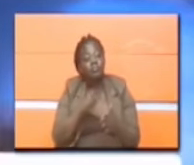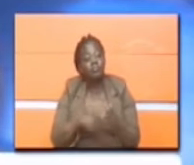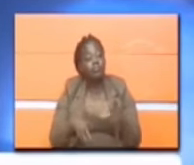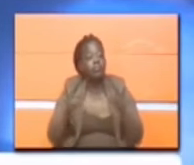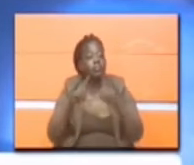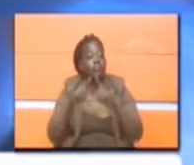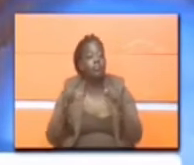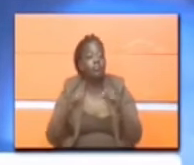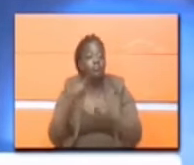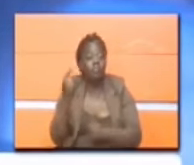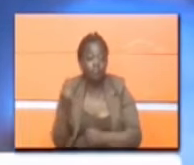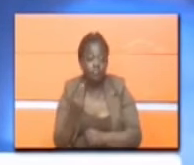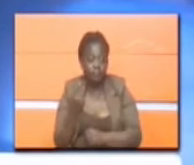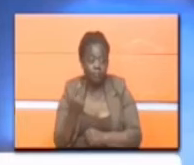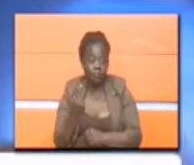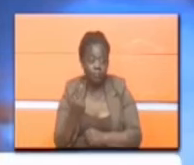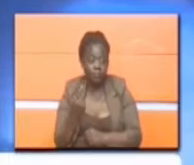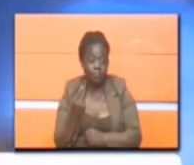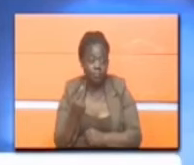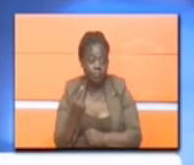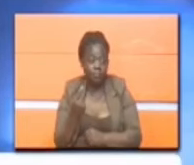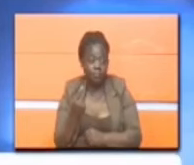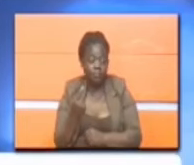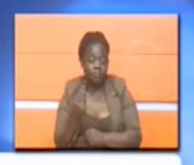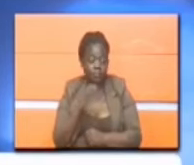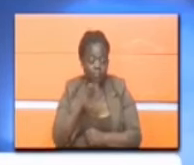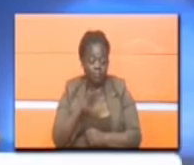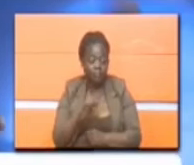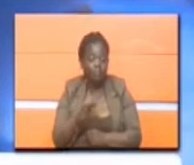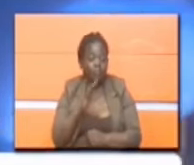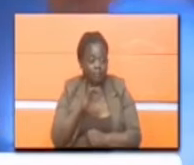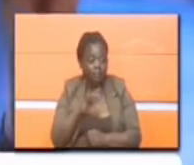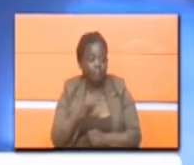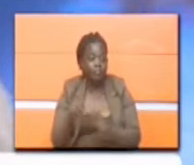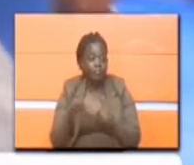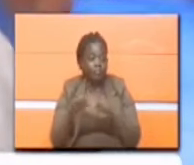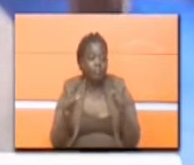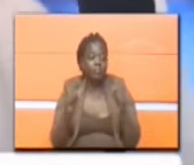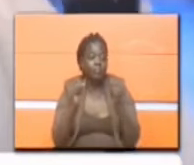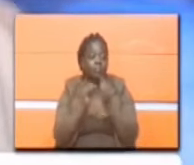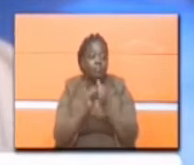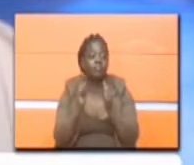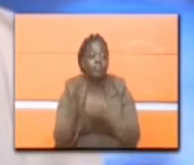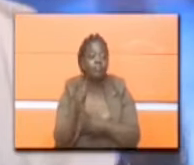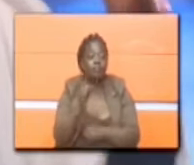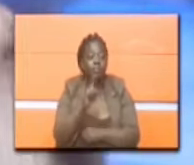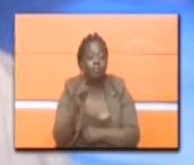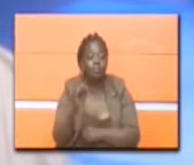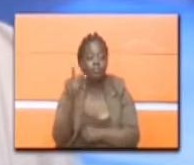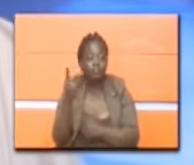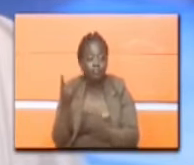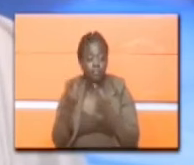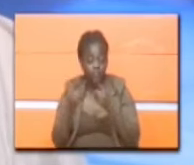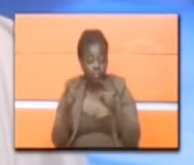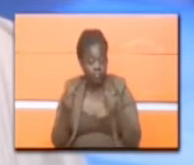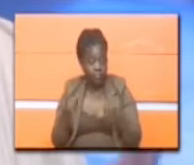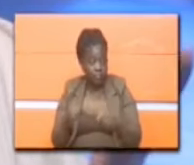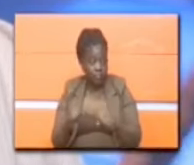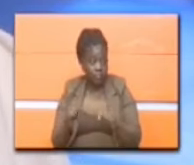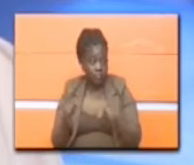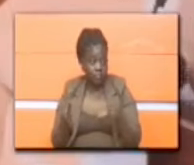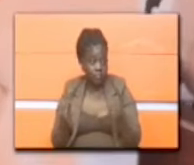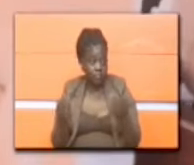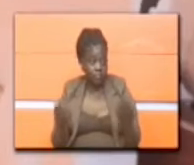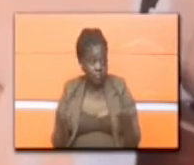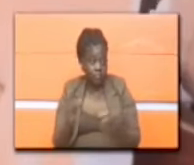bigambo byokka byokka byakola ki byafubutuka afubutuka ebigambo 1.5 mu ddakiika 2 naye ebikolwa